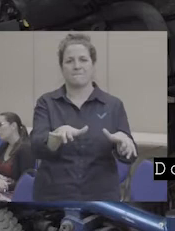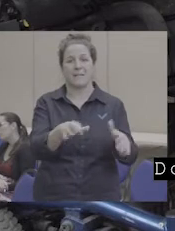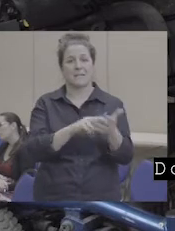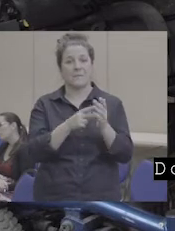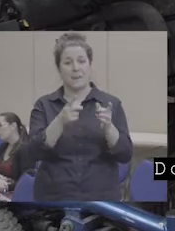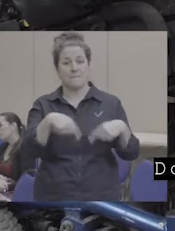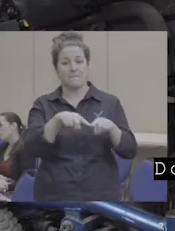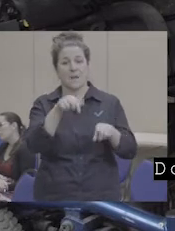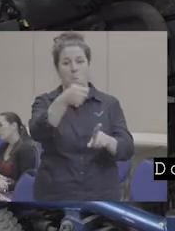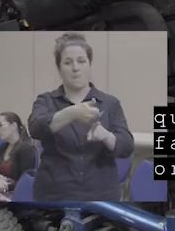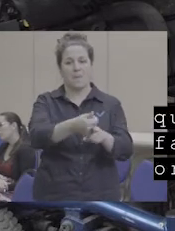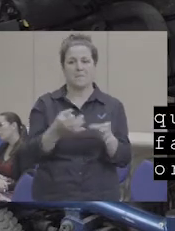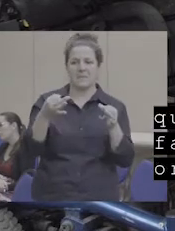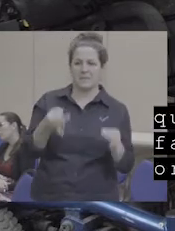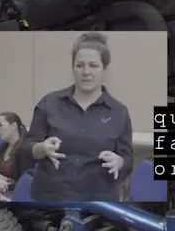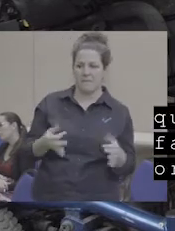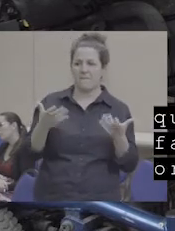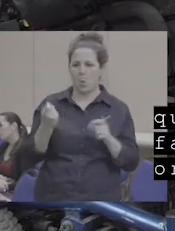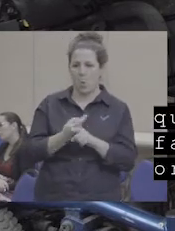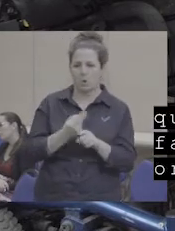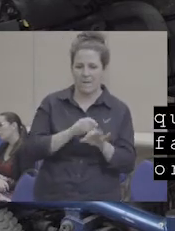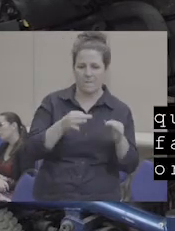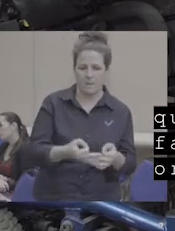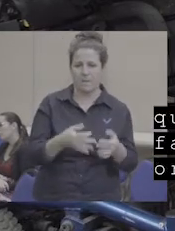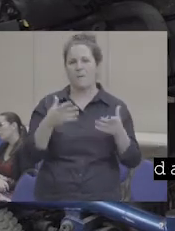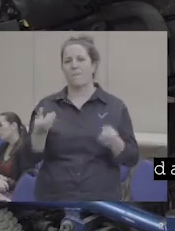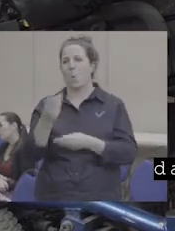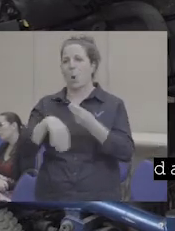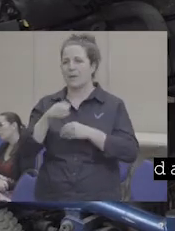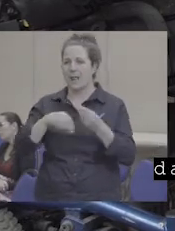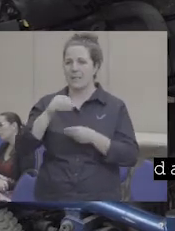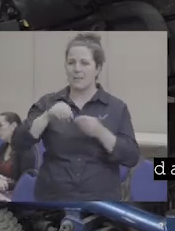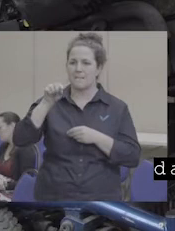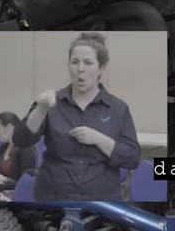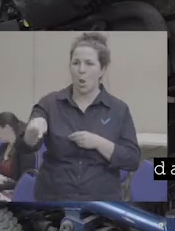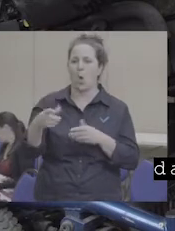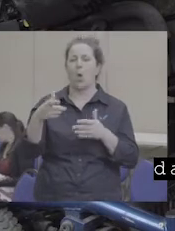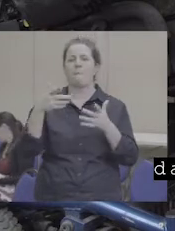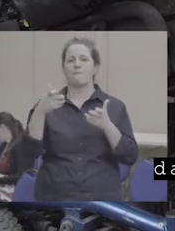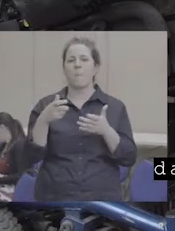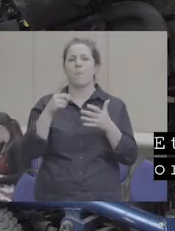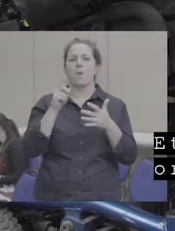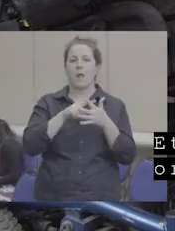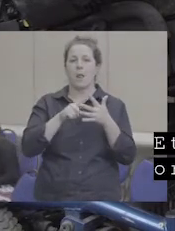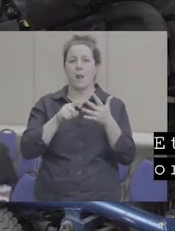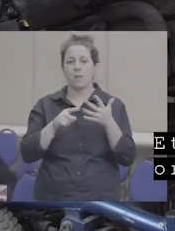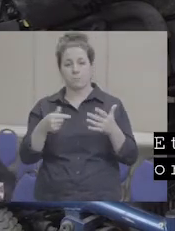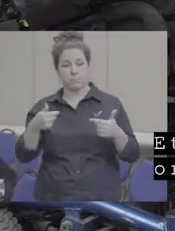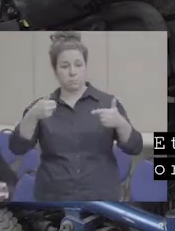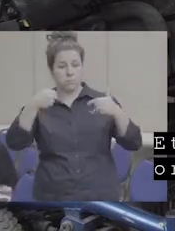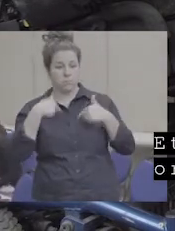c'est le milieu qui décide qu'il a besoin d'un logement famille, qu'il a besoin d'un organisme dans tel créneau. Et nous, on